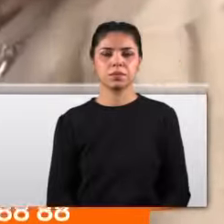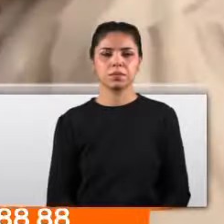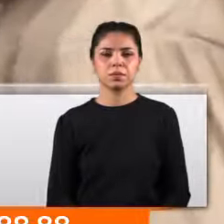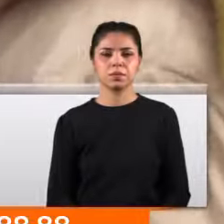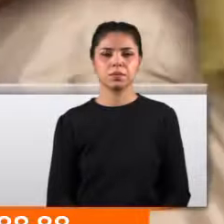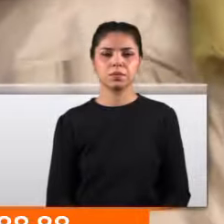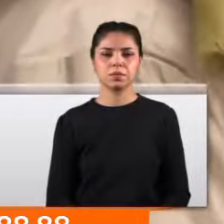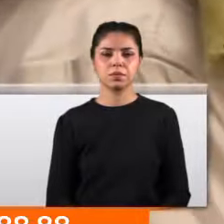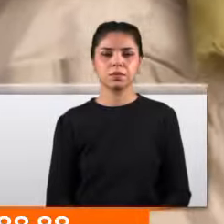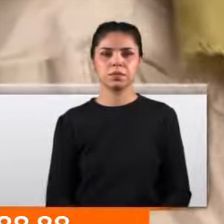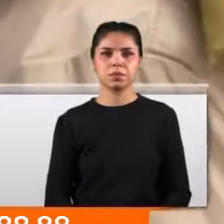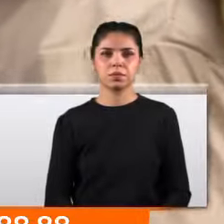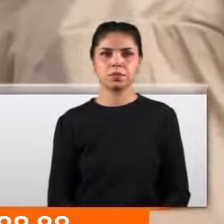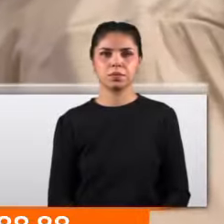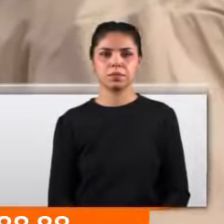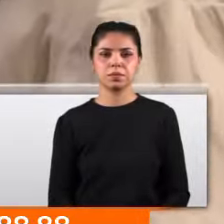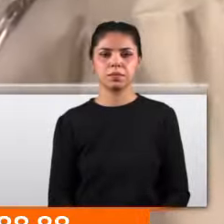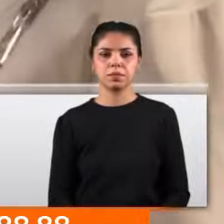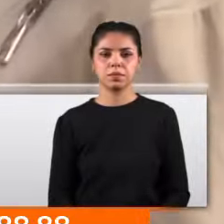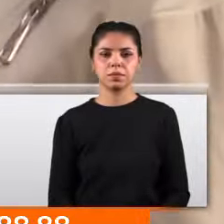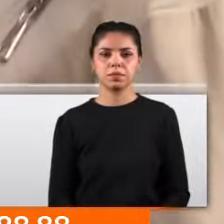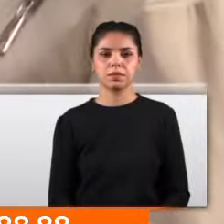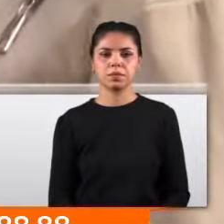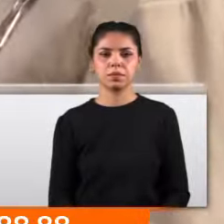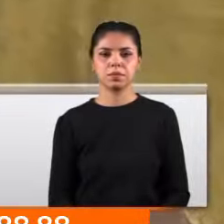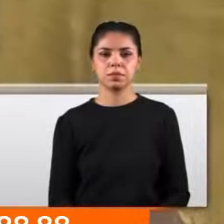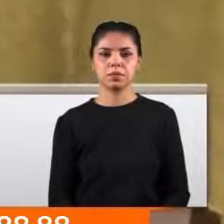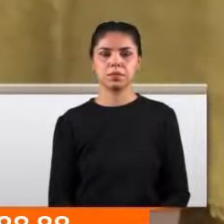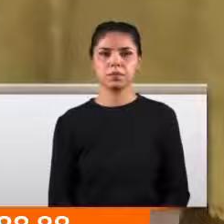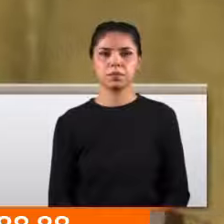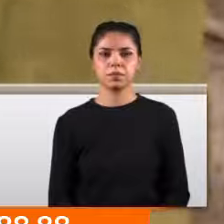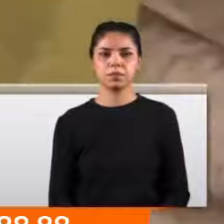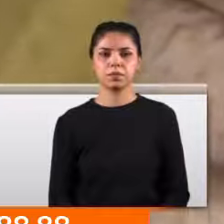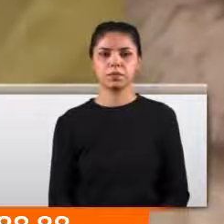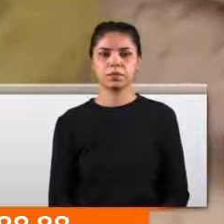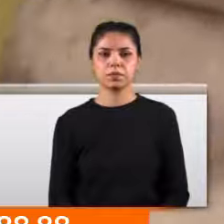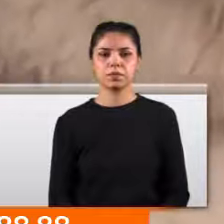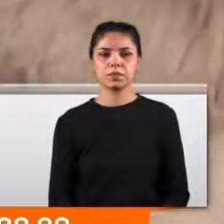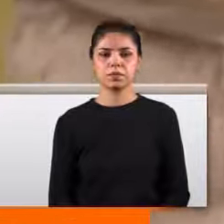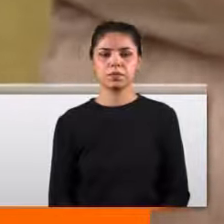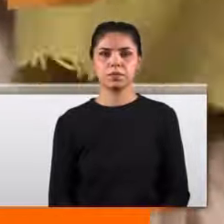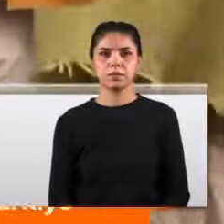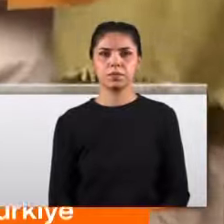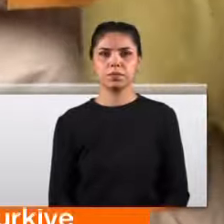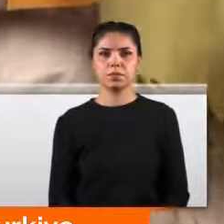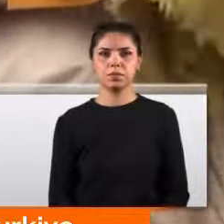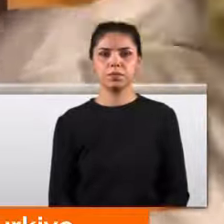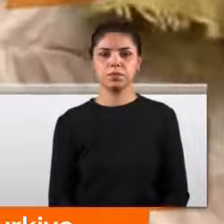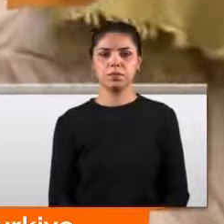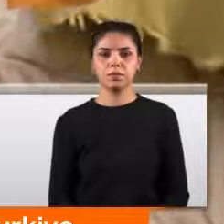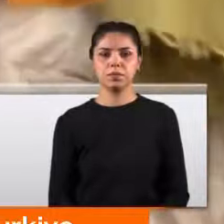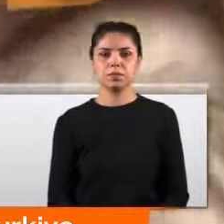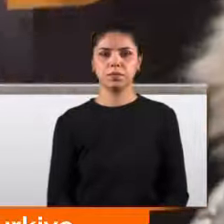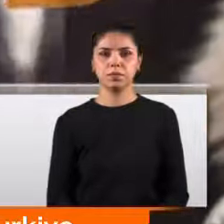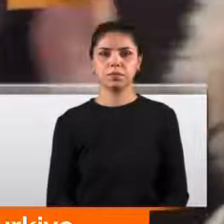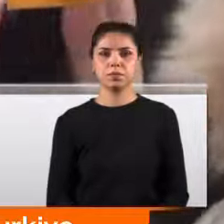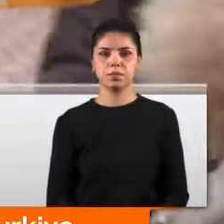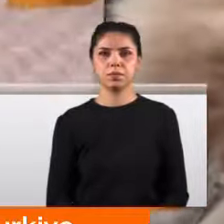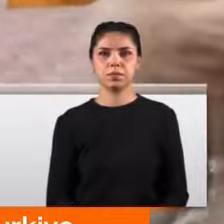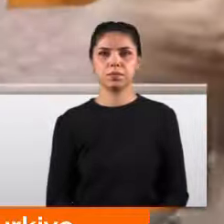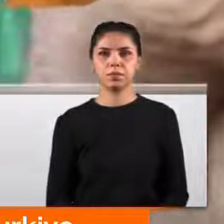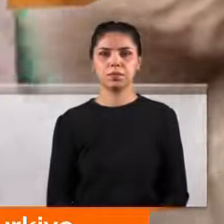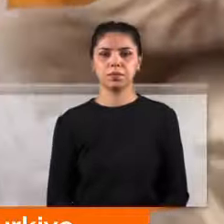Sizce bu kaban ne kadar? 7 bin var mı bence? 5 bindir maksimum. 5 bindir, bence de 5 bindir. 6 bin, 10 bin, 15 bin. Daha